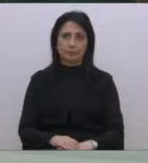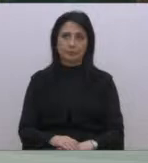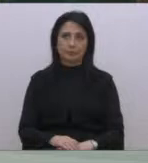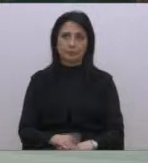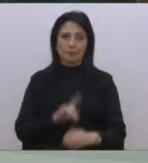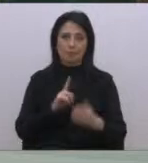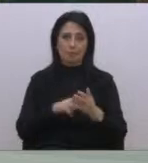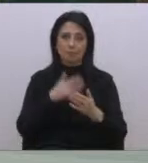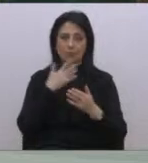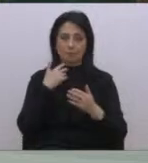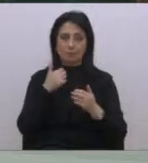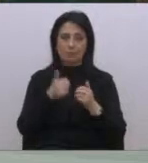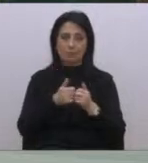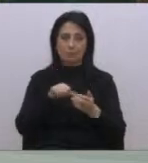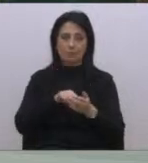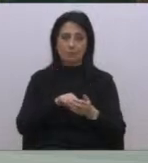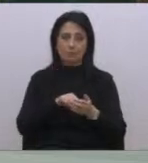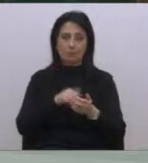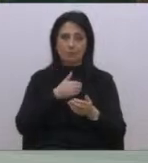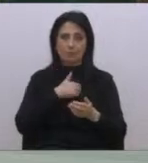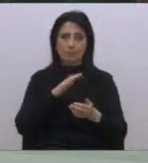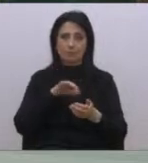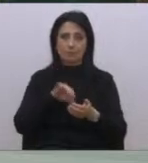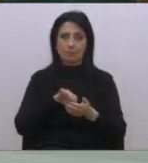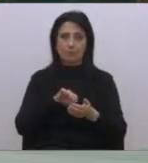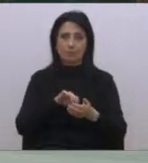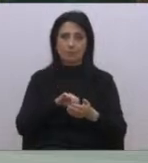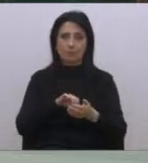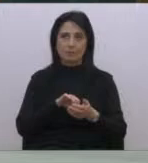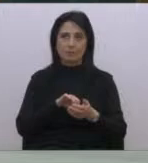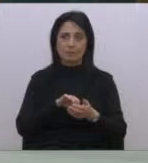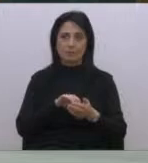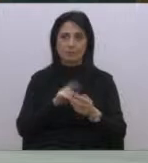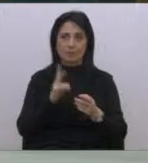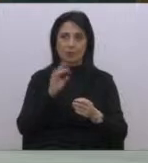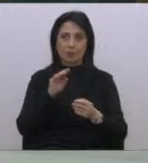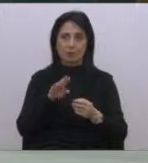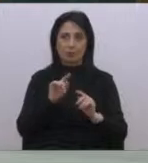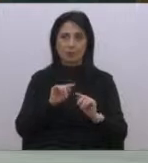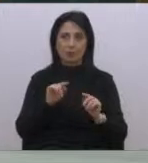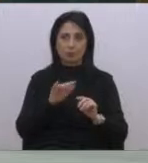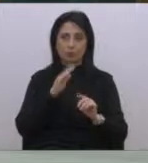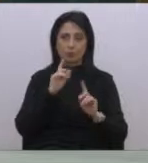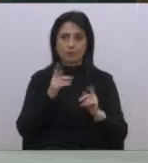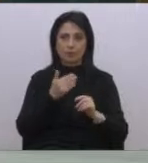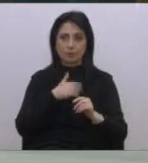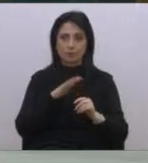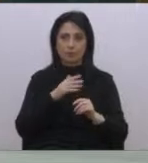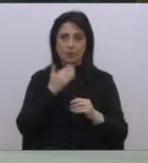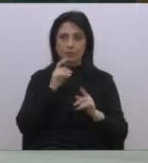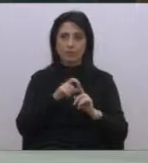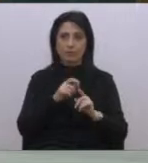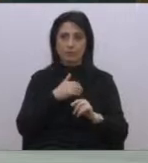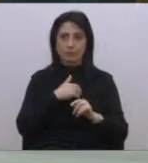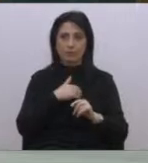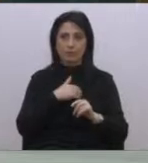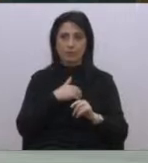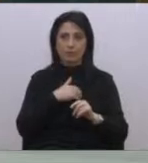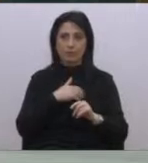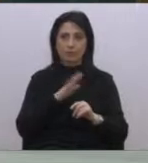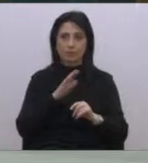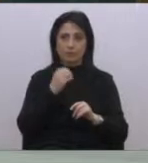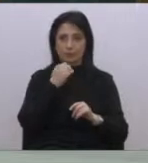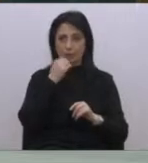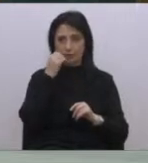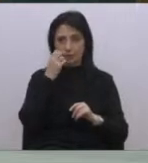Madlot, Kitrobi, Araris, Tanamosem, Arsus, Kamosla, Comitete, Opoziție, Sumorisos, Arsus, Tasmicit, Hotoxul.